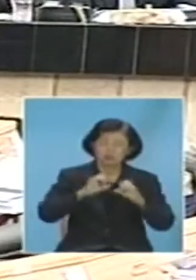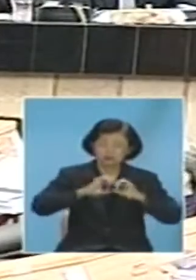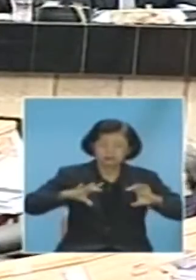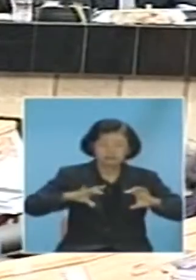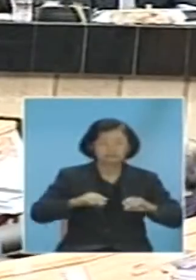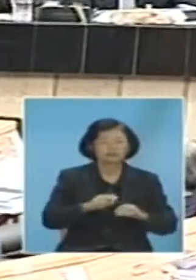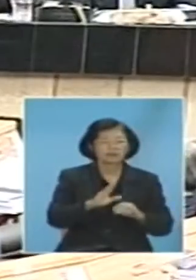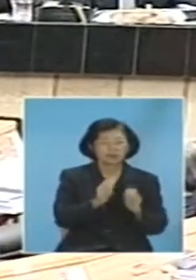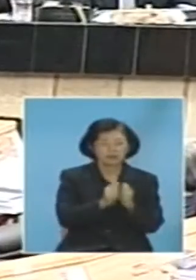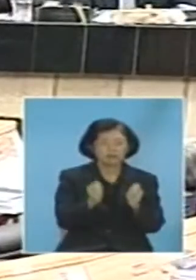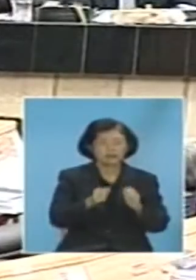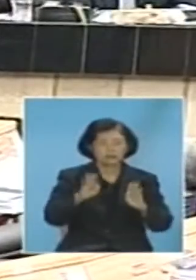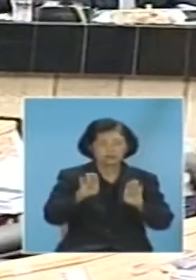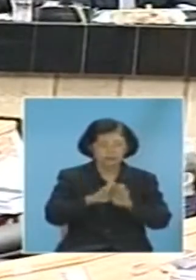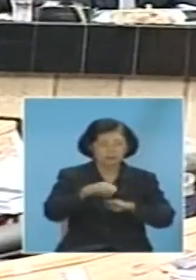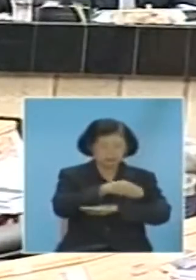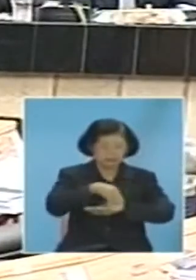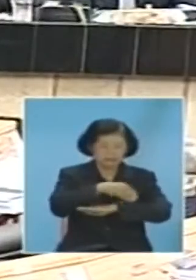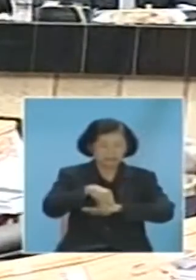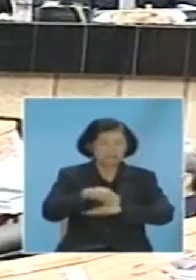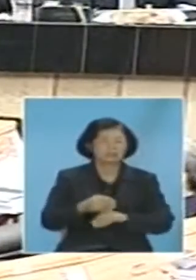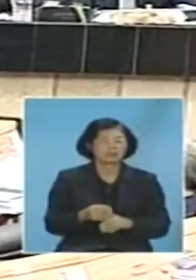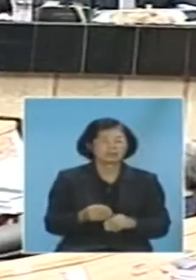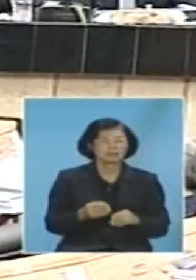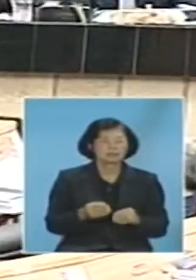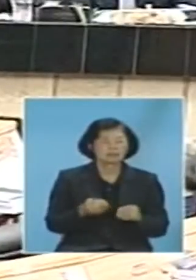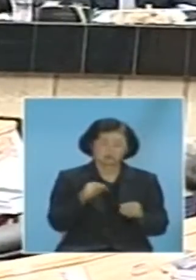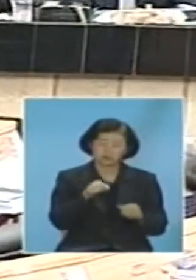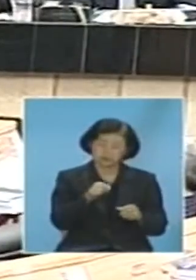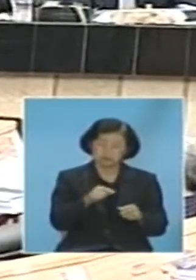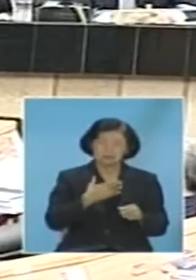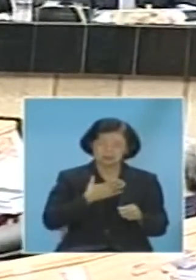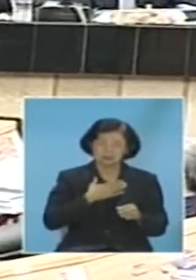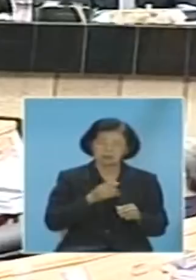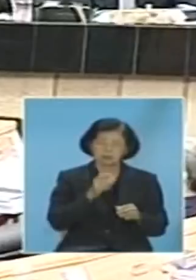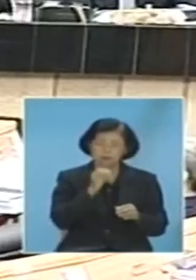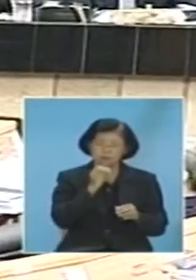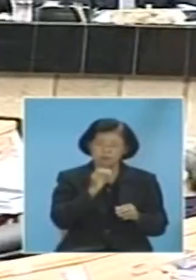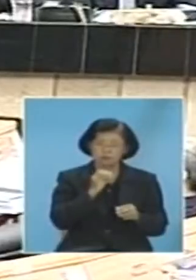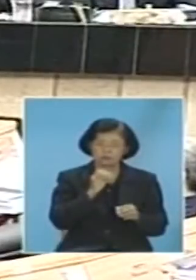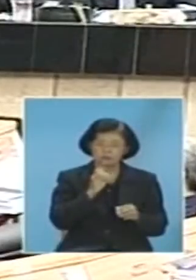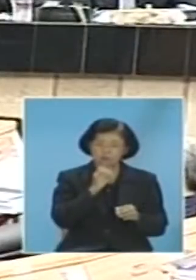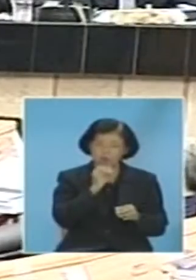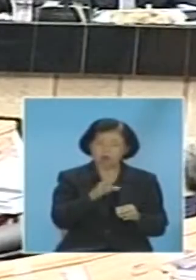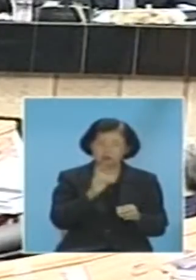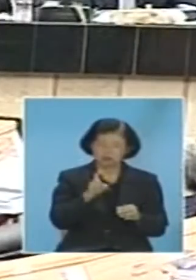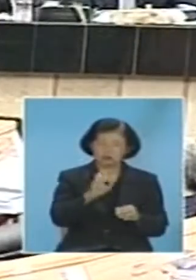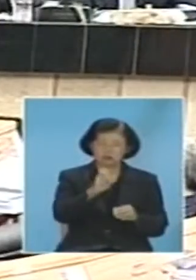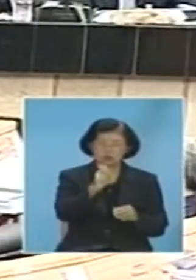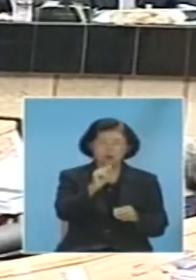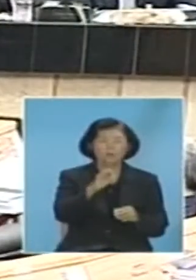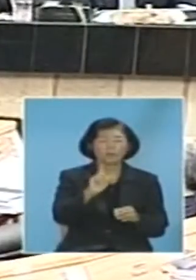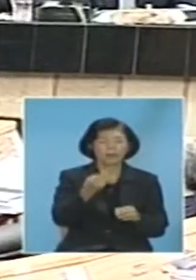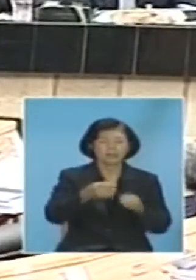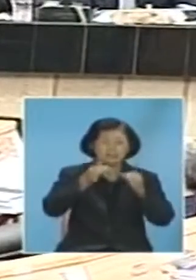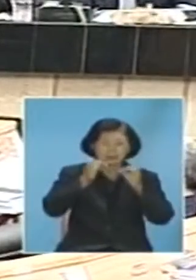ของอนุกรรมการปิดบัญชีไว้ค่ะซึ่งตรงนี้แหละค่ะที่ดิฉันเรียนว่าต้องมีการตรวจสอบแล้วก็ต้องมีการตกล